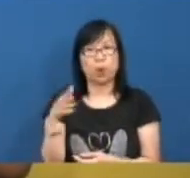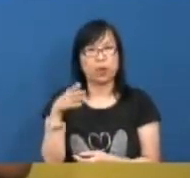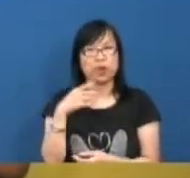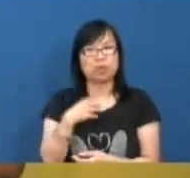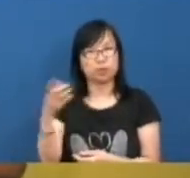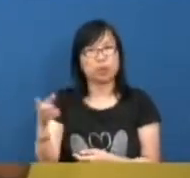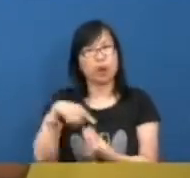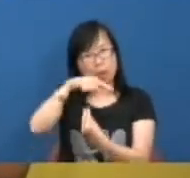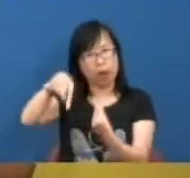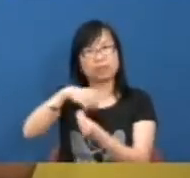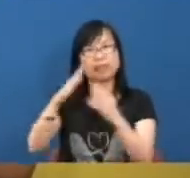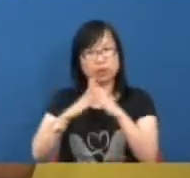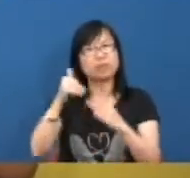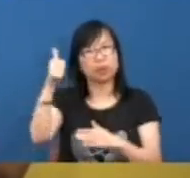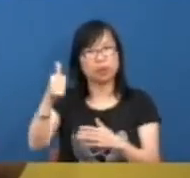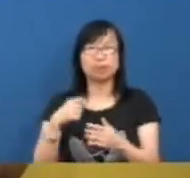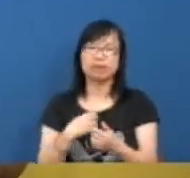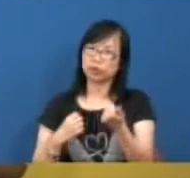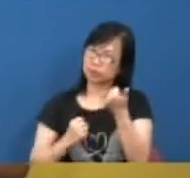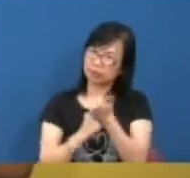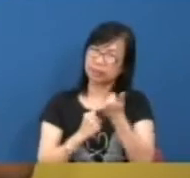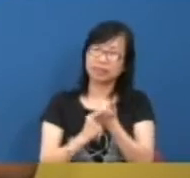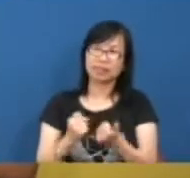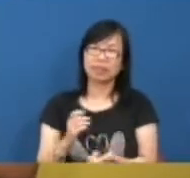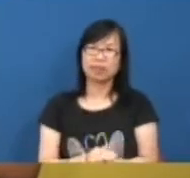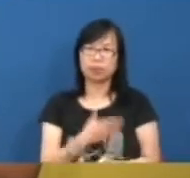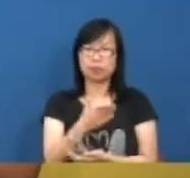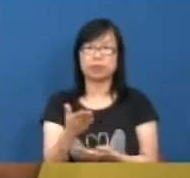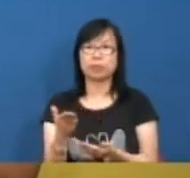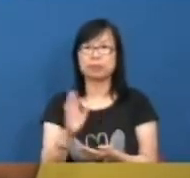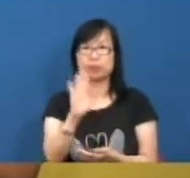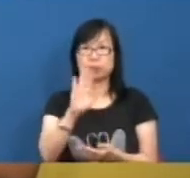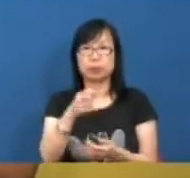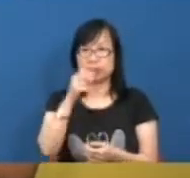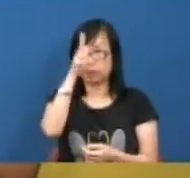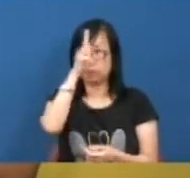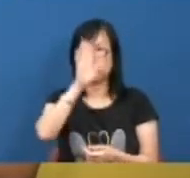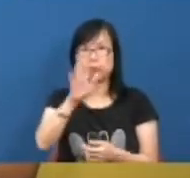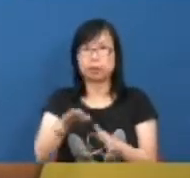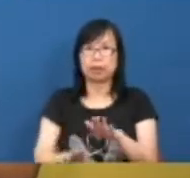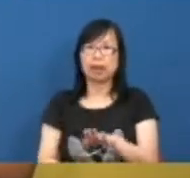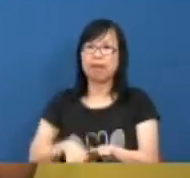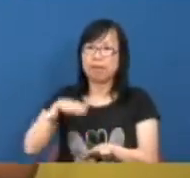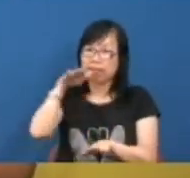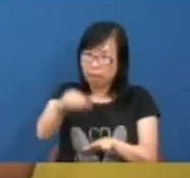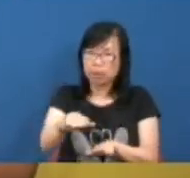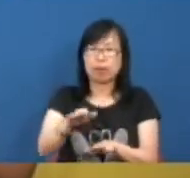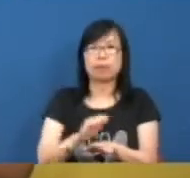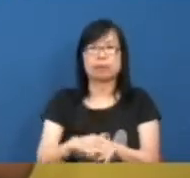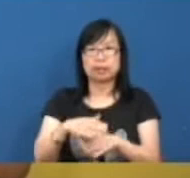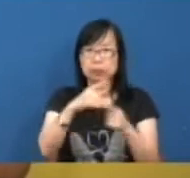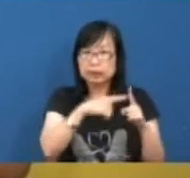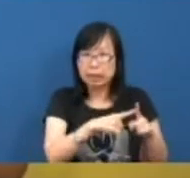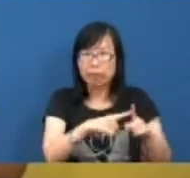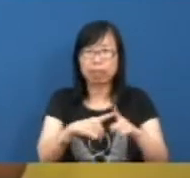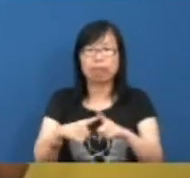都支持㗎，因為即係大家都明白，如果政府唔行第一步咧，其實群民眾咧，就算個別有一